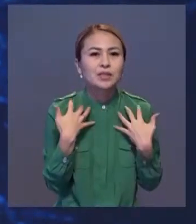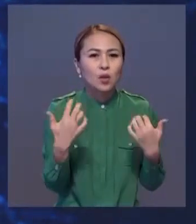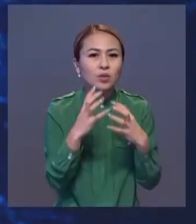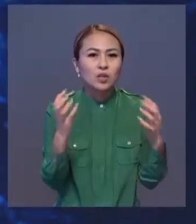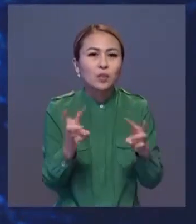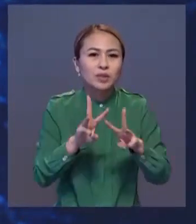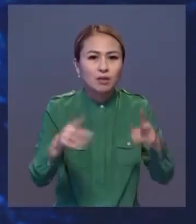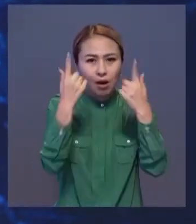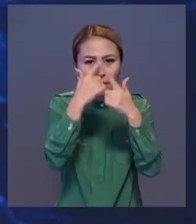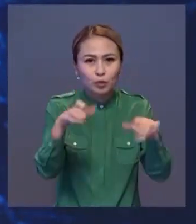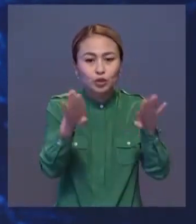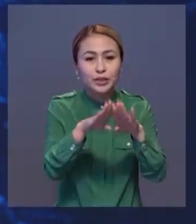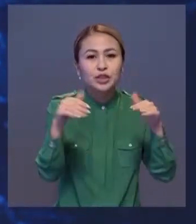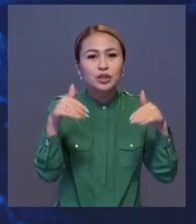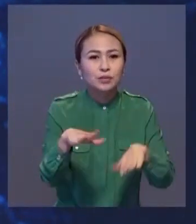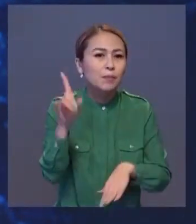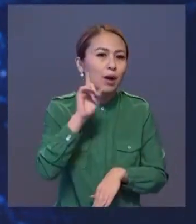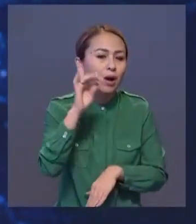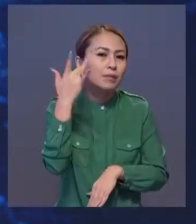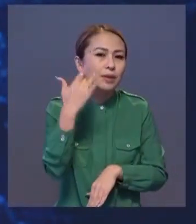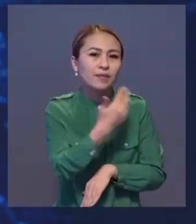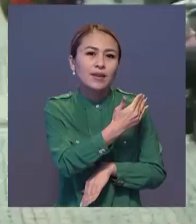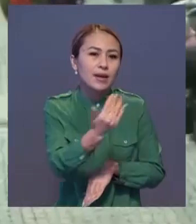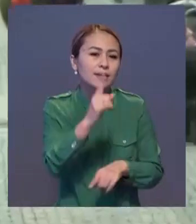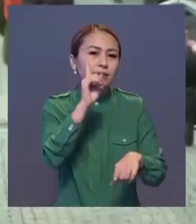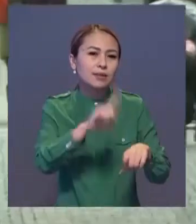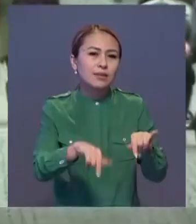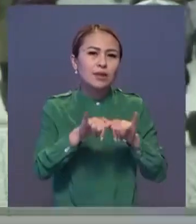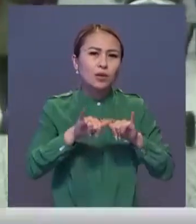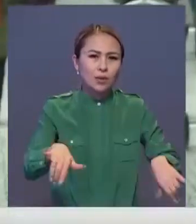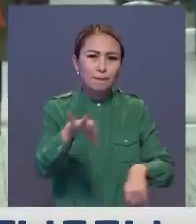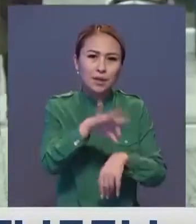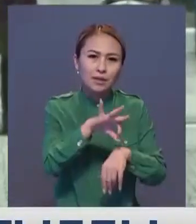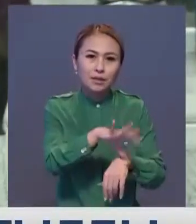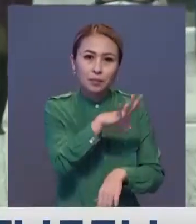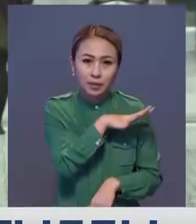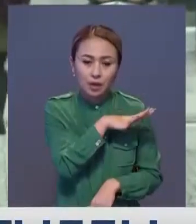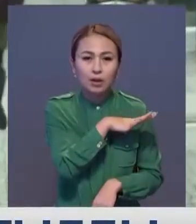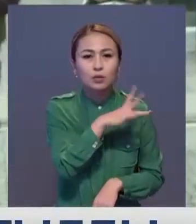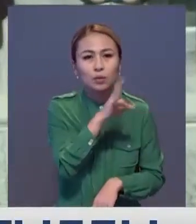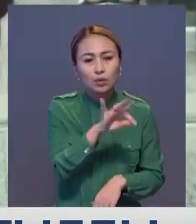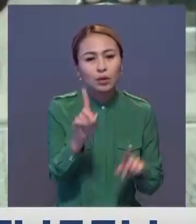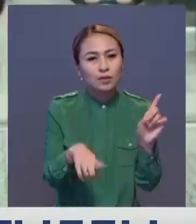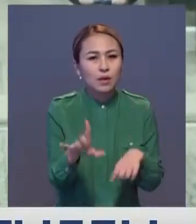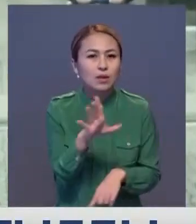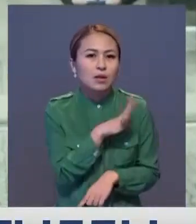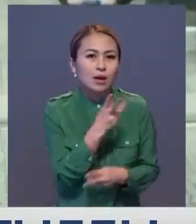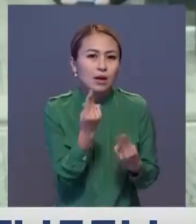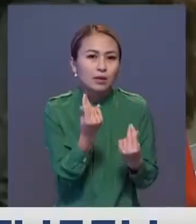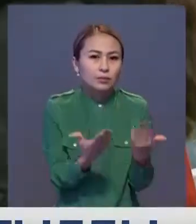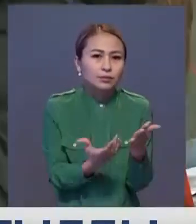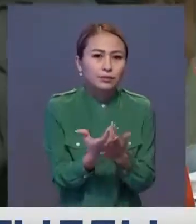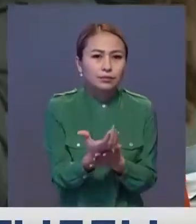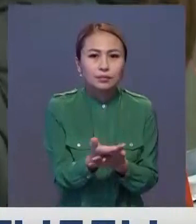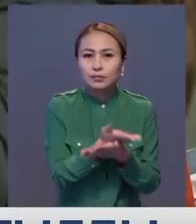сақтау министрінің хабарлауынша, мұндай шешім елде британдық штамның тез таралуына байланысты қабылданды. Алайда билік тарапынан қаржылай